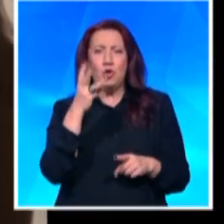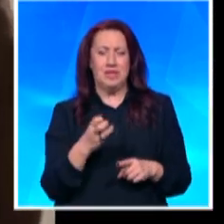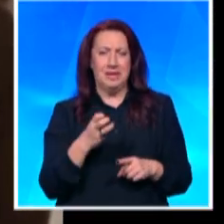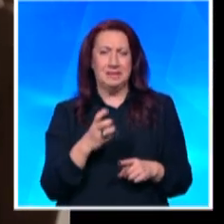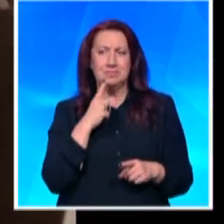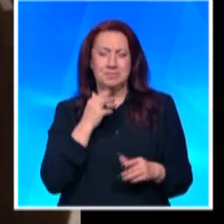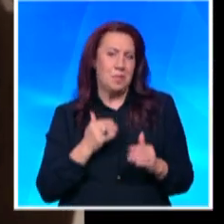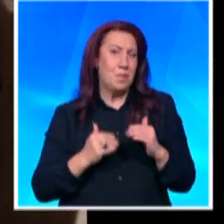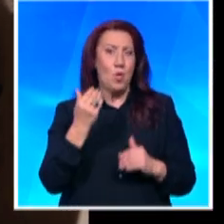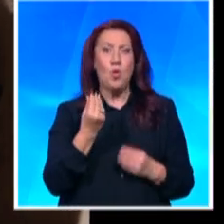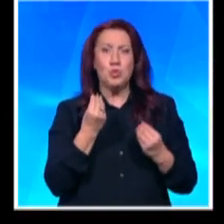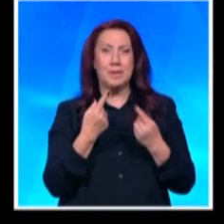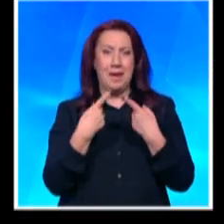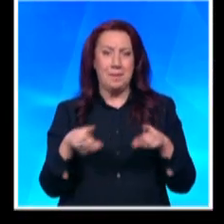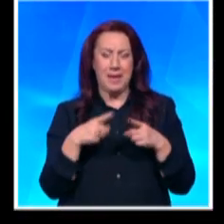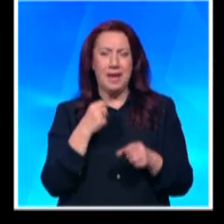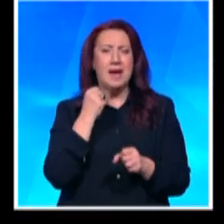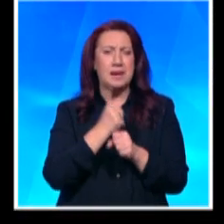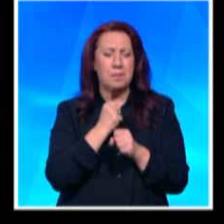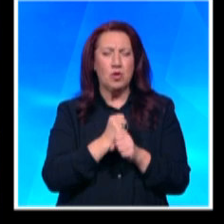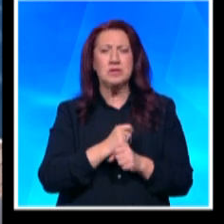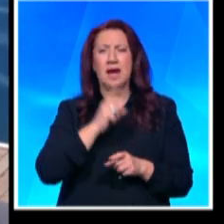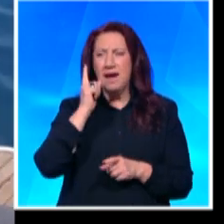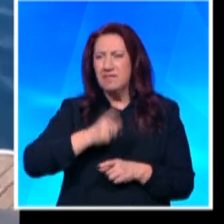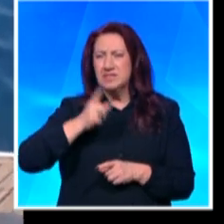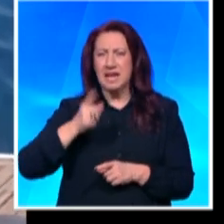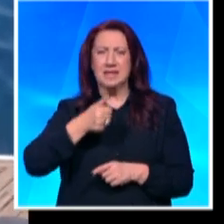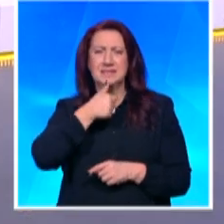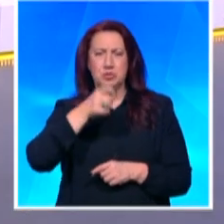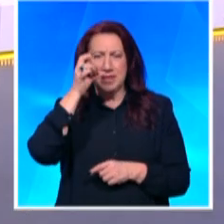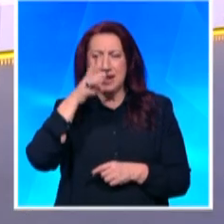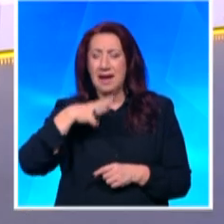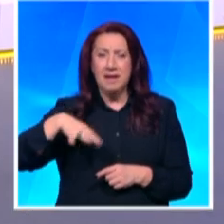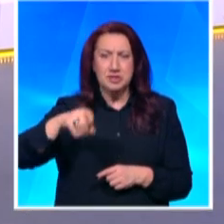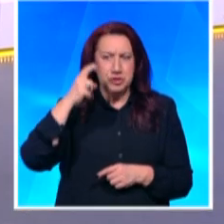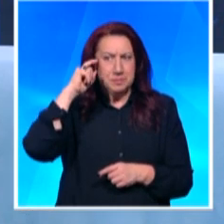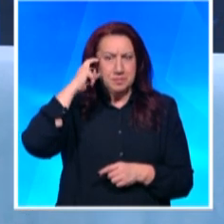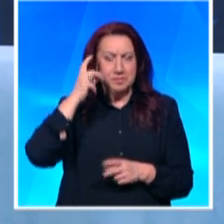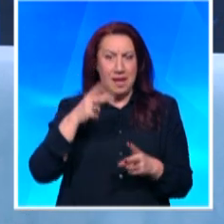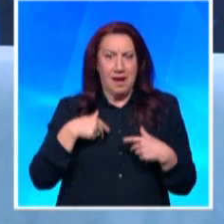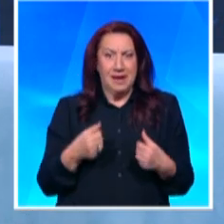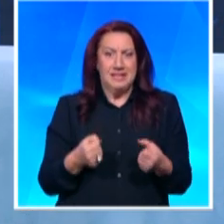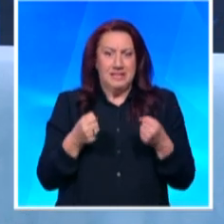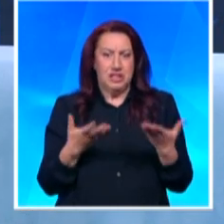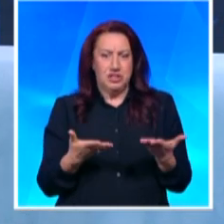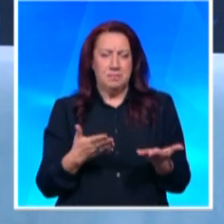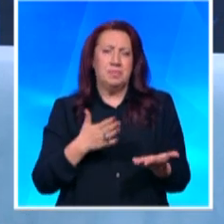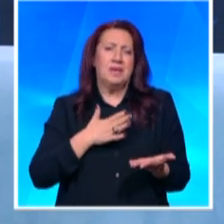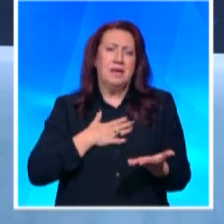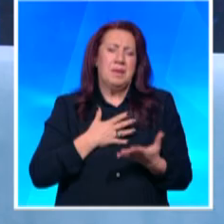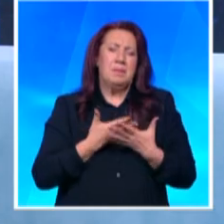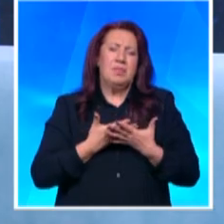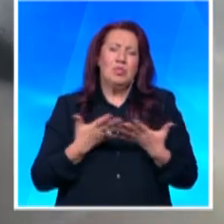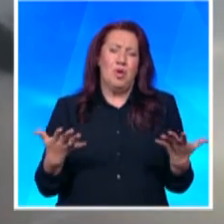по-добре. Работя всеки уикенд и всички се чудят как издържам. Имал съм много концерти навсякъде по